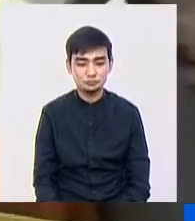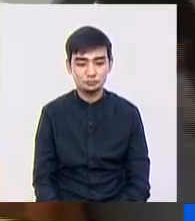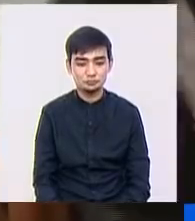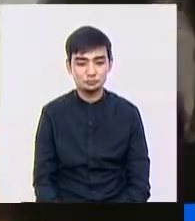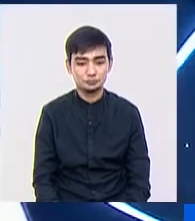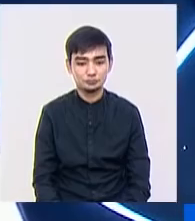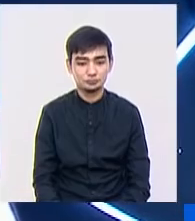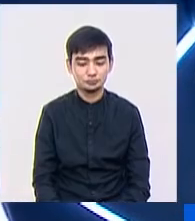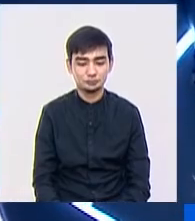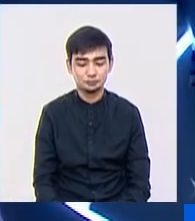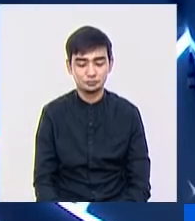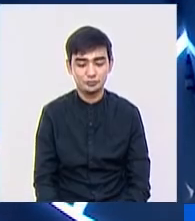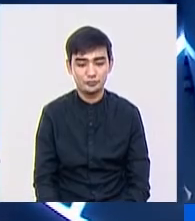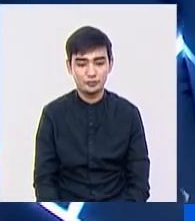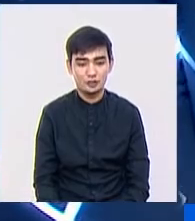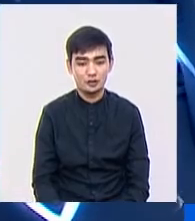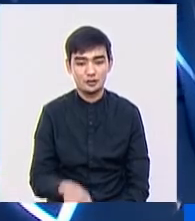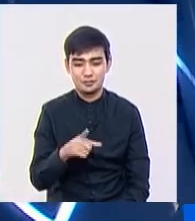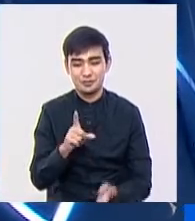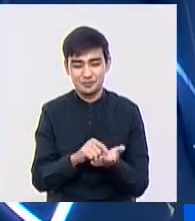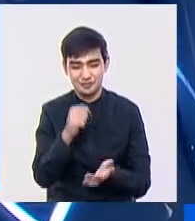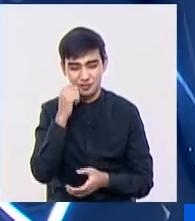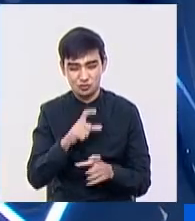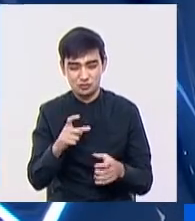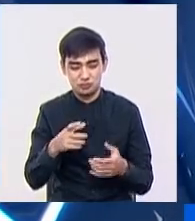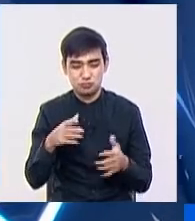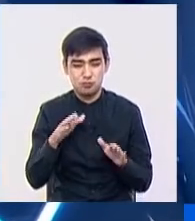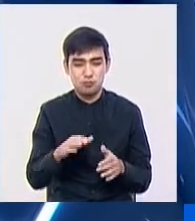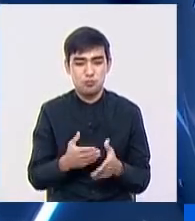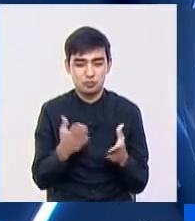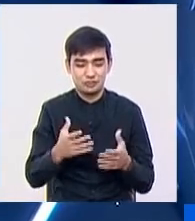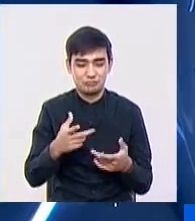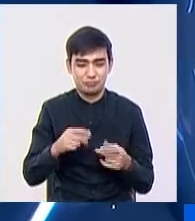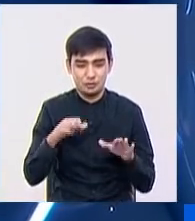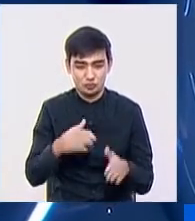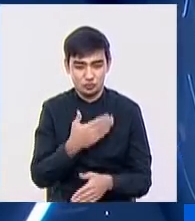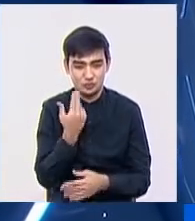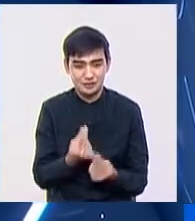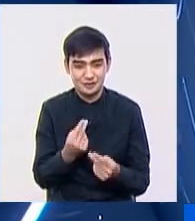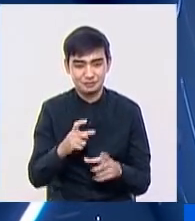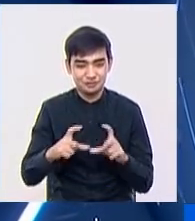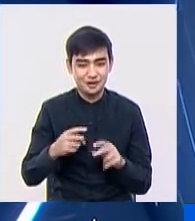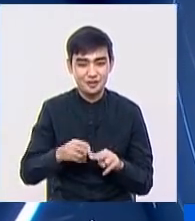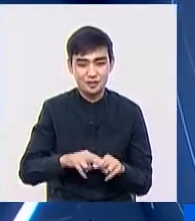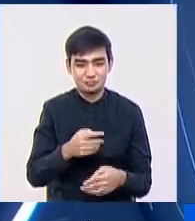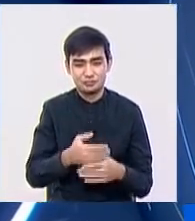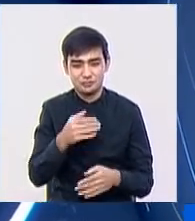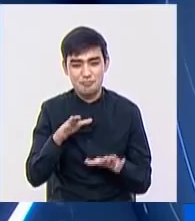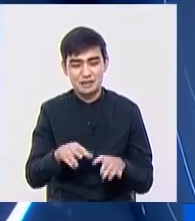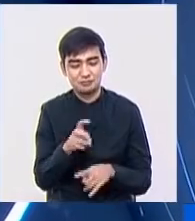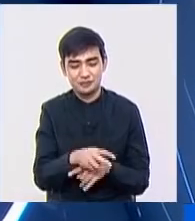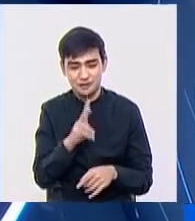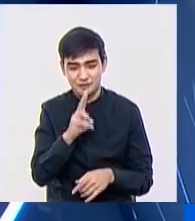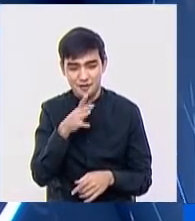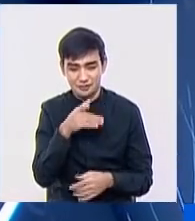область. А в Шымкенте пенсионерам больше негде играть в шахматы. Здание, в котором они на протяжении последних 2 лет проводили